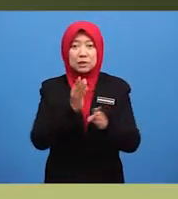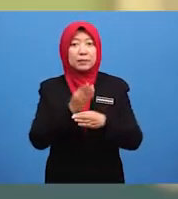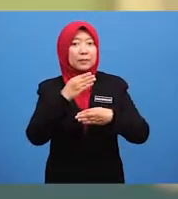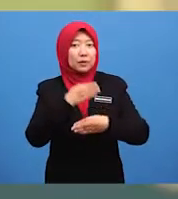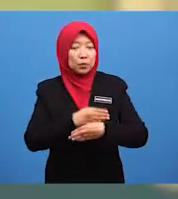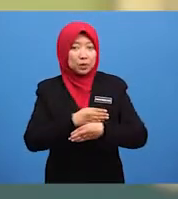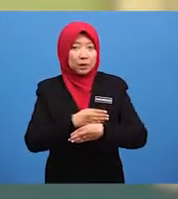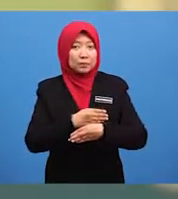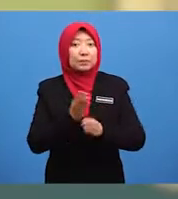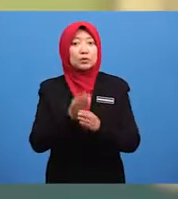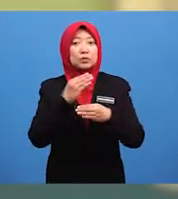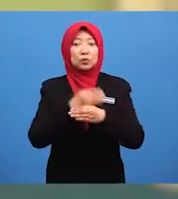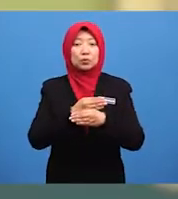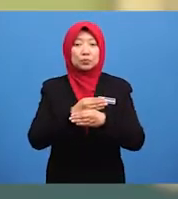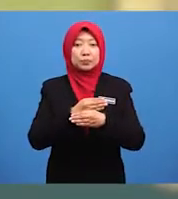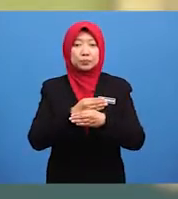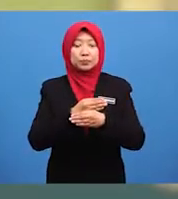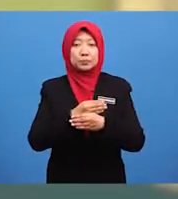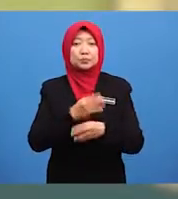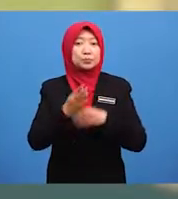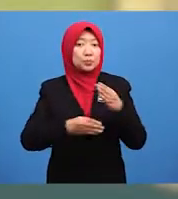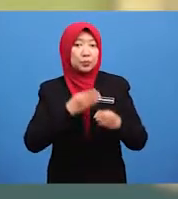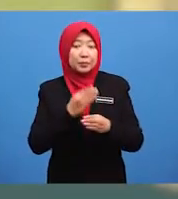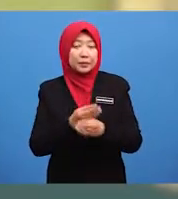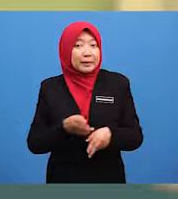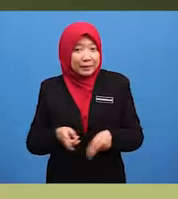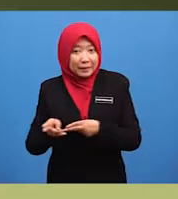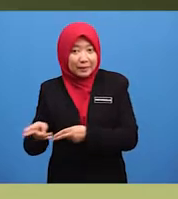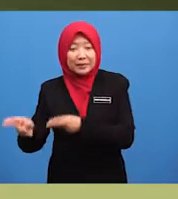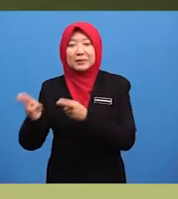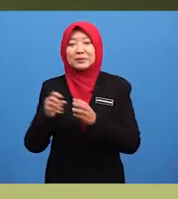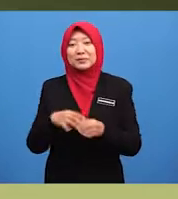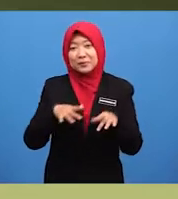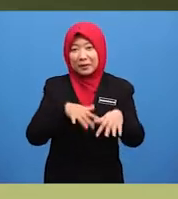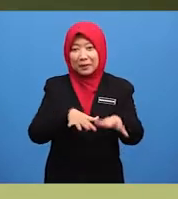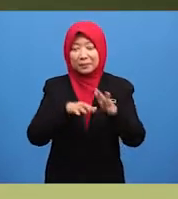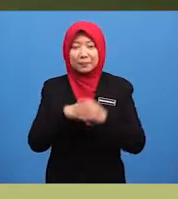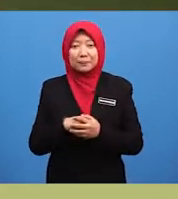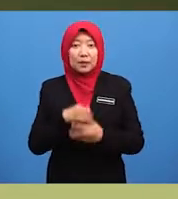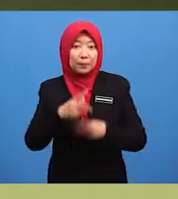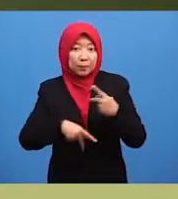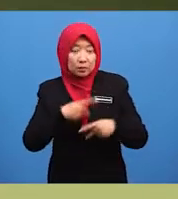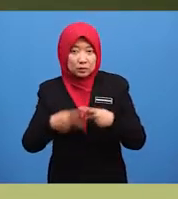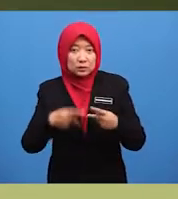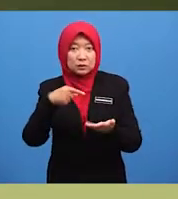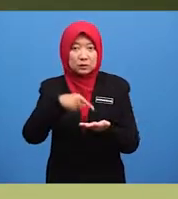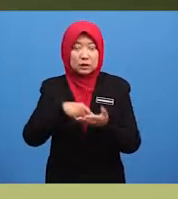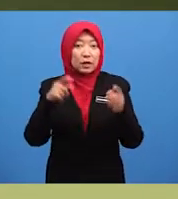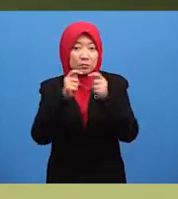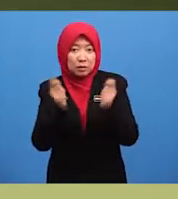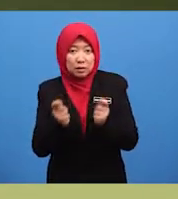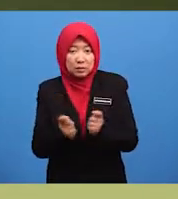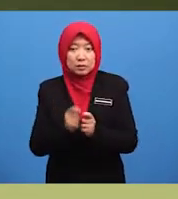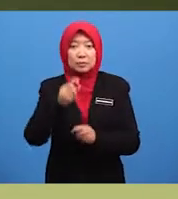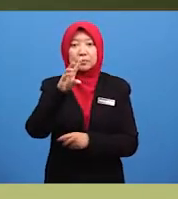pembentukan bentuk muka bumi di peringkat hilir sungai. Proses pembentukan tasik ladam.